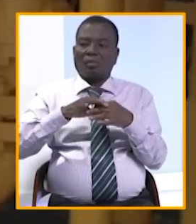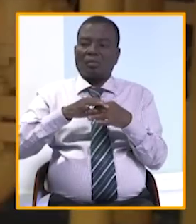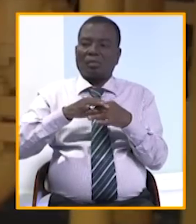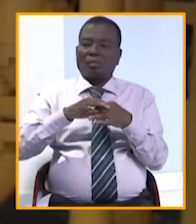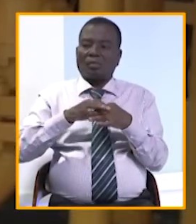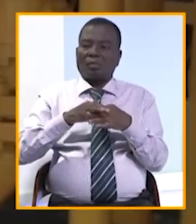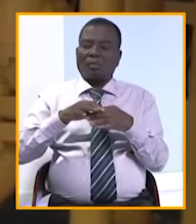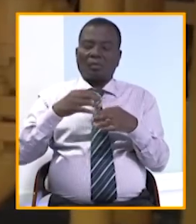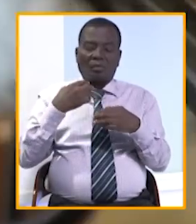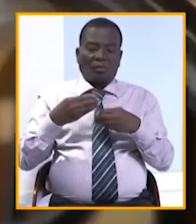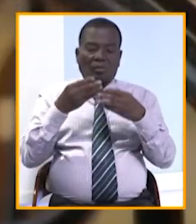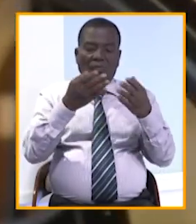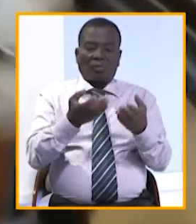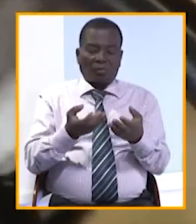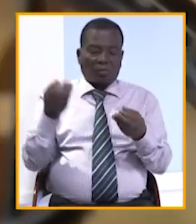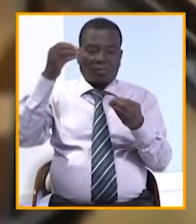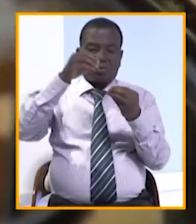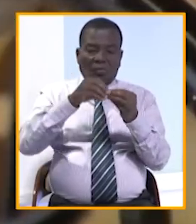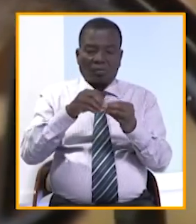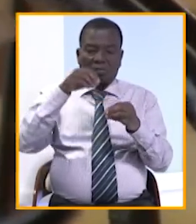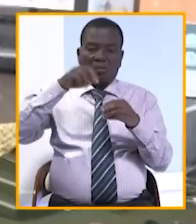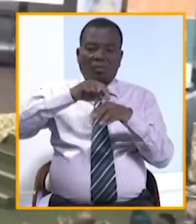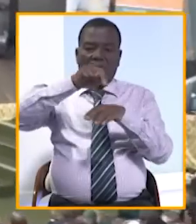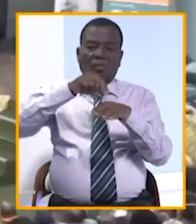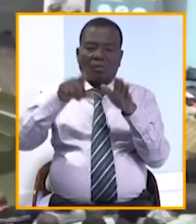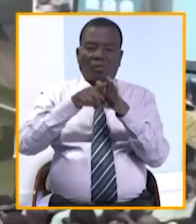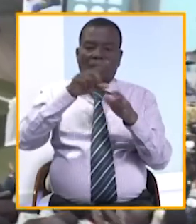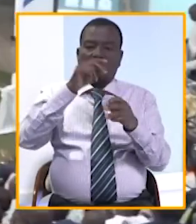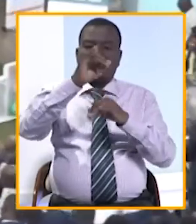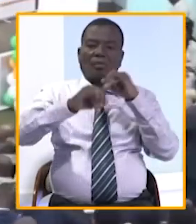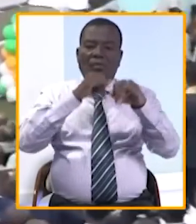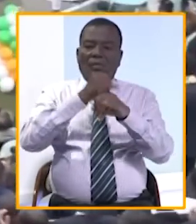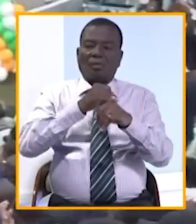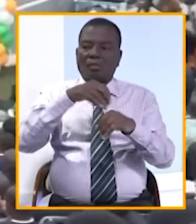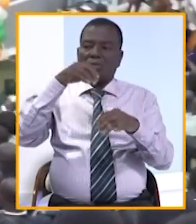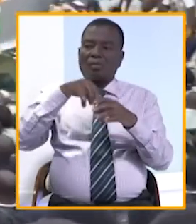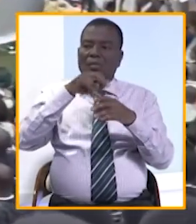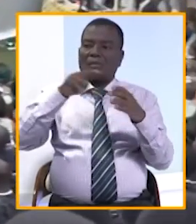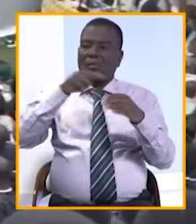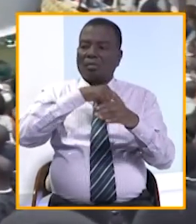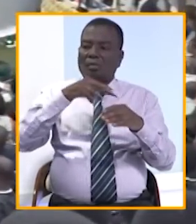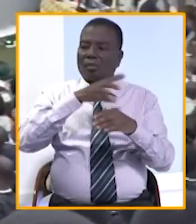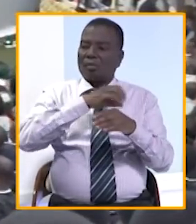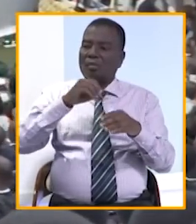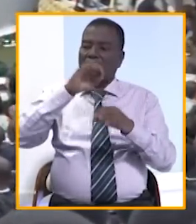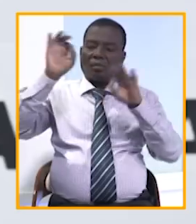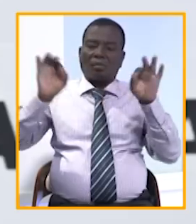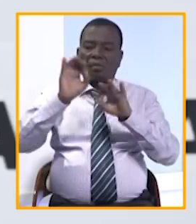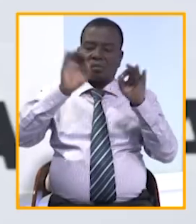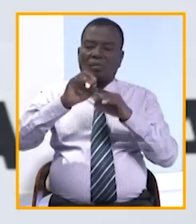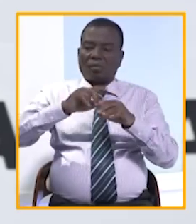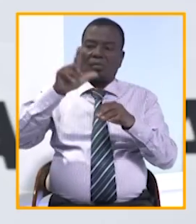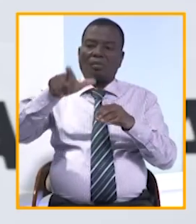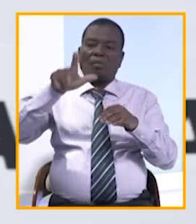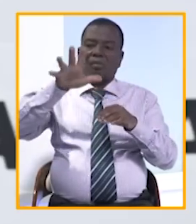Yamoussoukro, mise pour accroître son rayonnement national et international. Dans l'élan de la célébration de ses 25 ans,